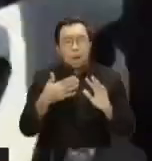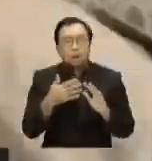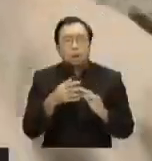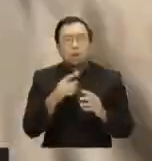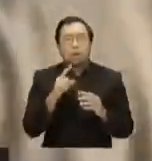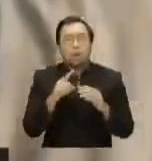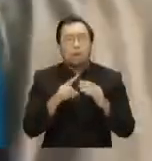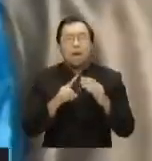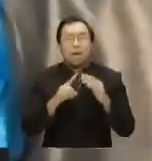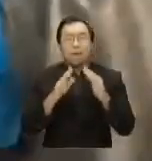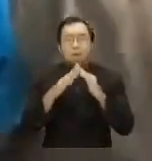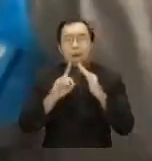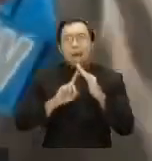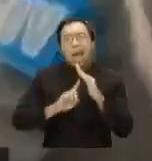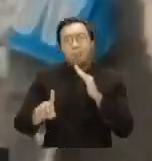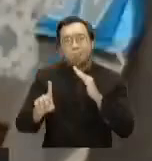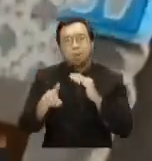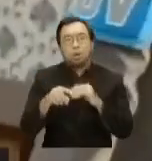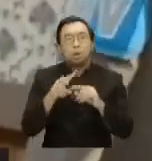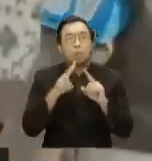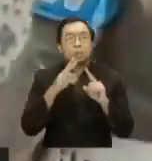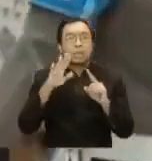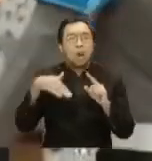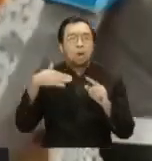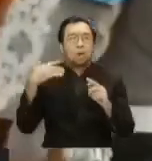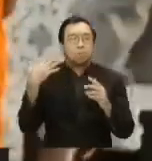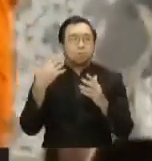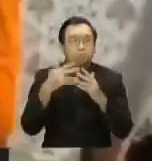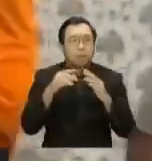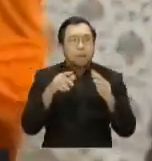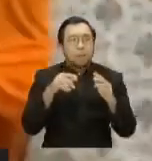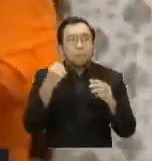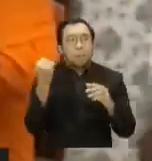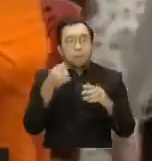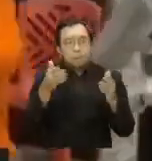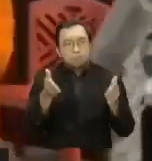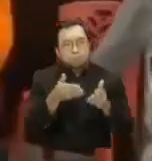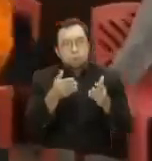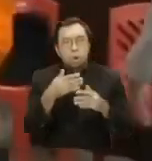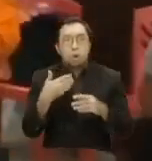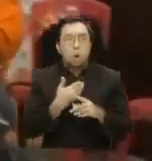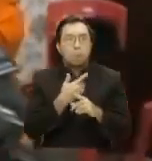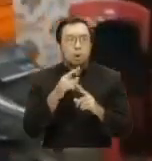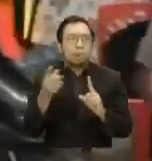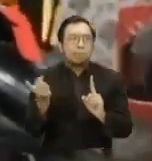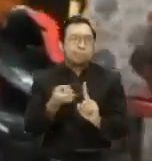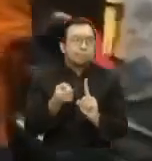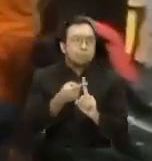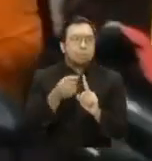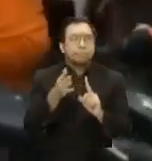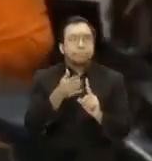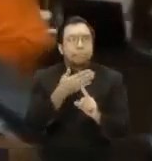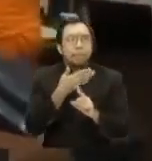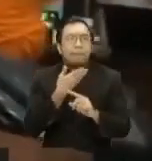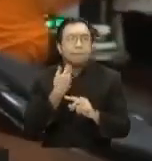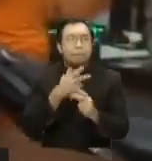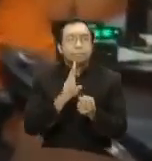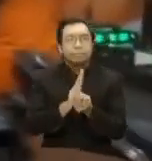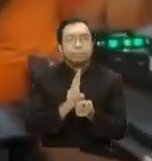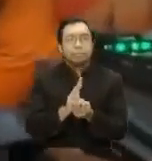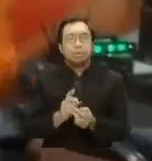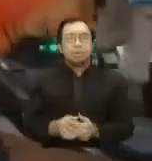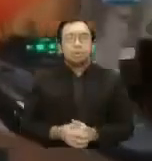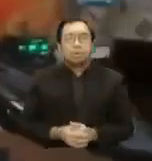kabur dari rumah. Selama 12 tahun dalam pengasuhan pelaku, korban juga dipaksa melayani nafsu seksualnya.